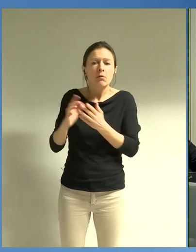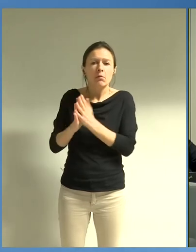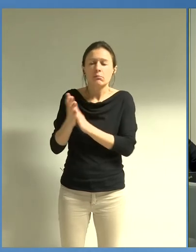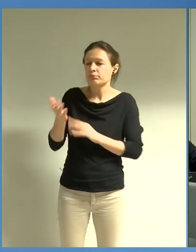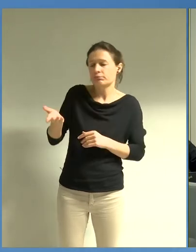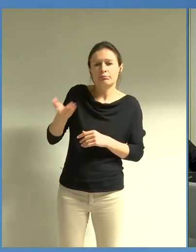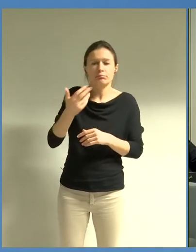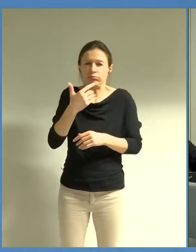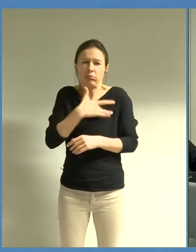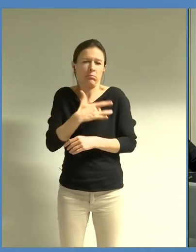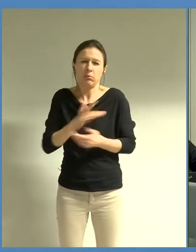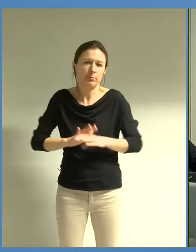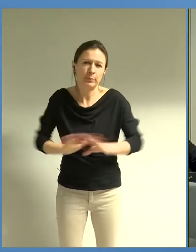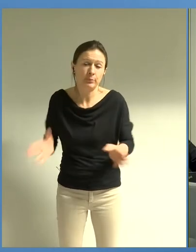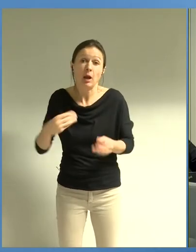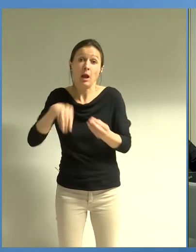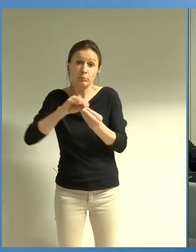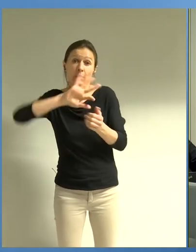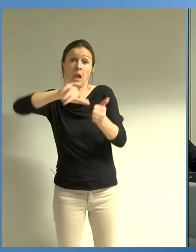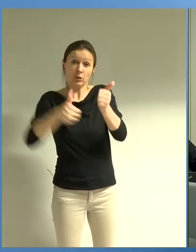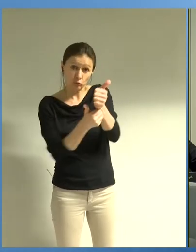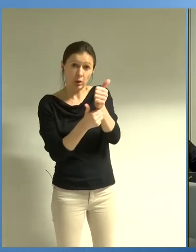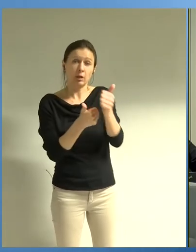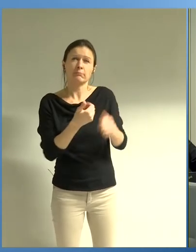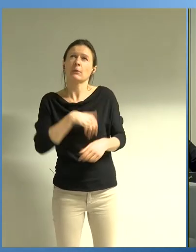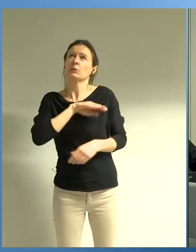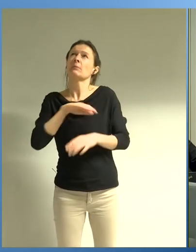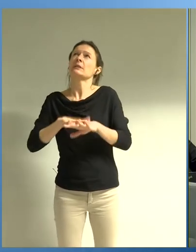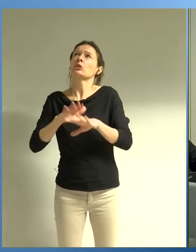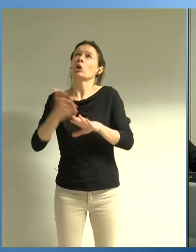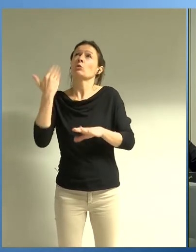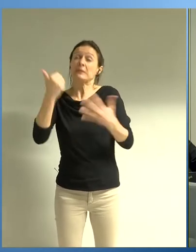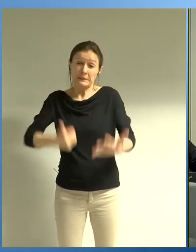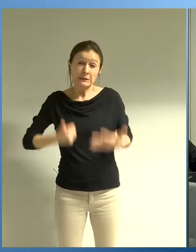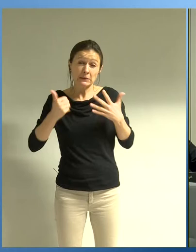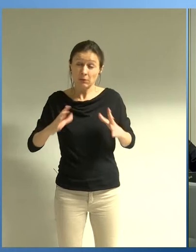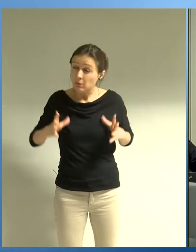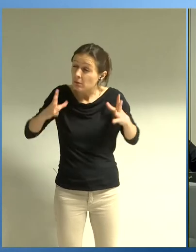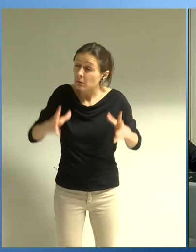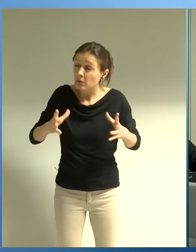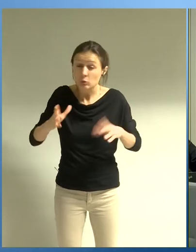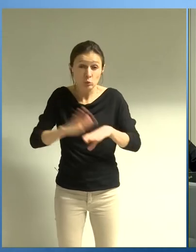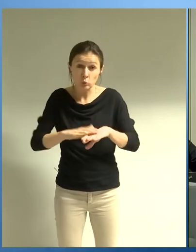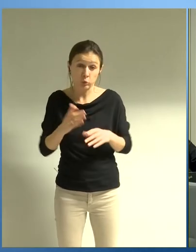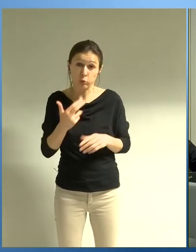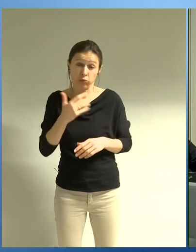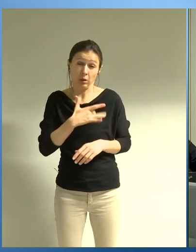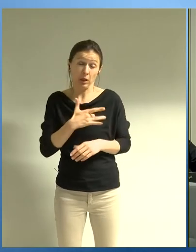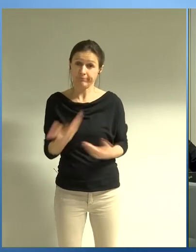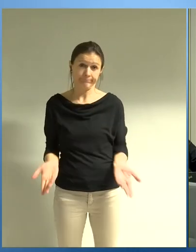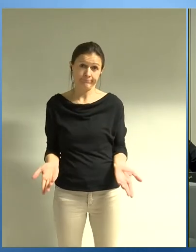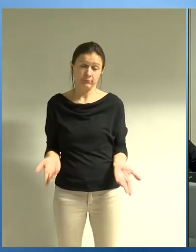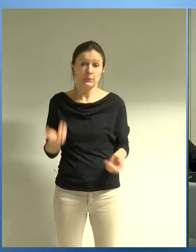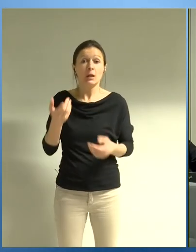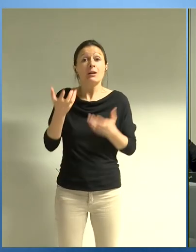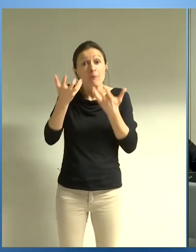l'énergie déployée par l'adjoint en charge de ce secteur pendant six ans pour que cela fonctionne réellement